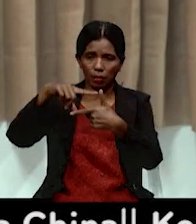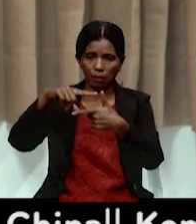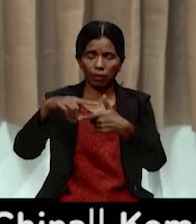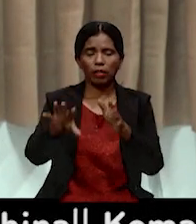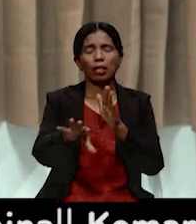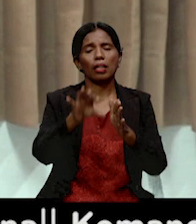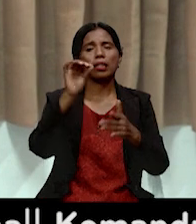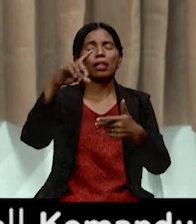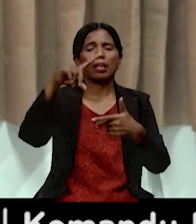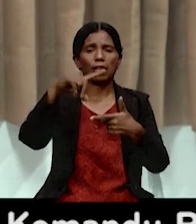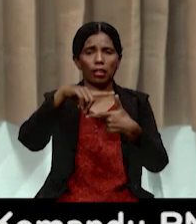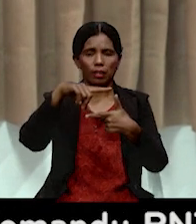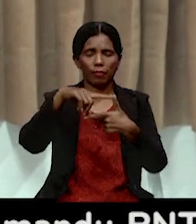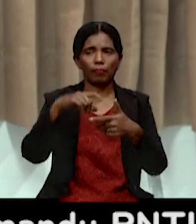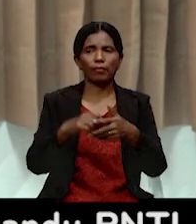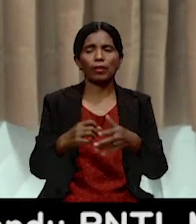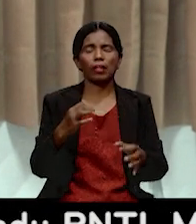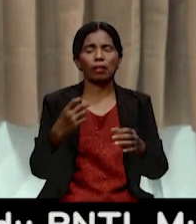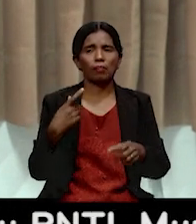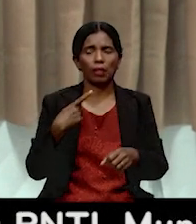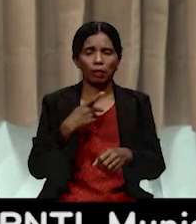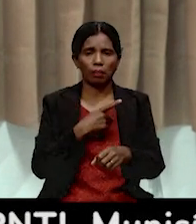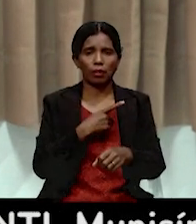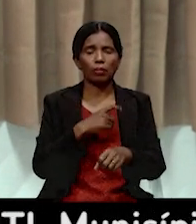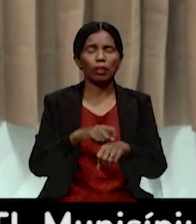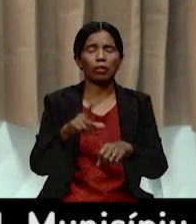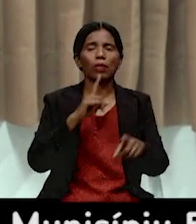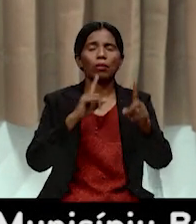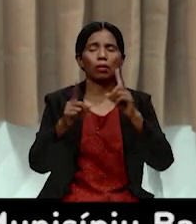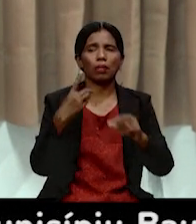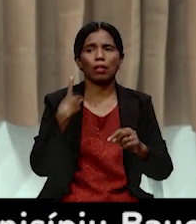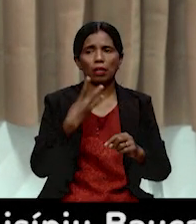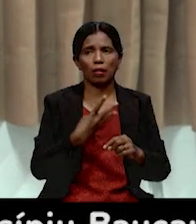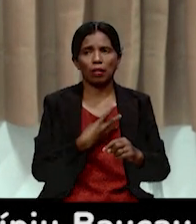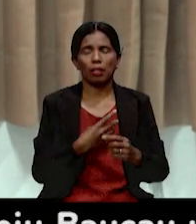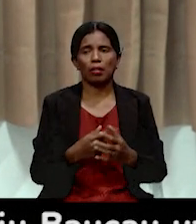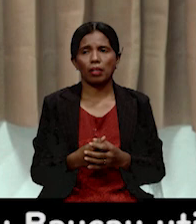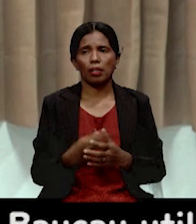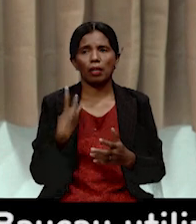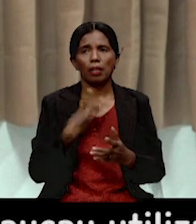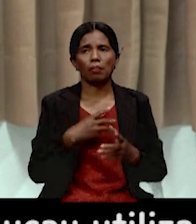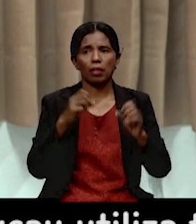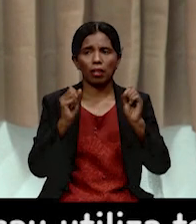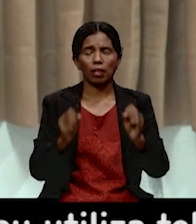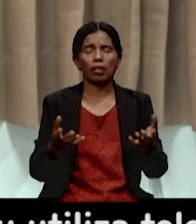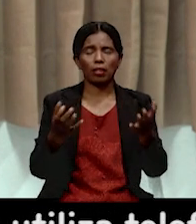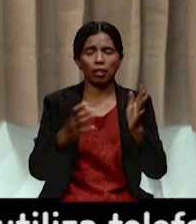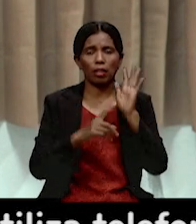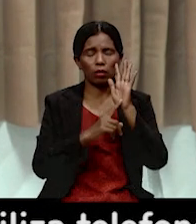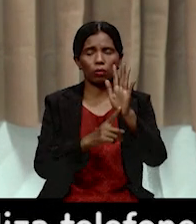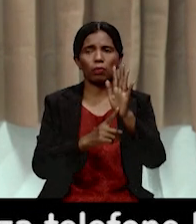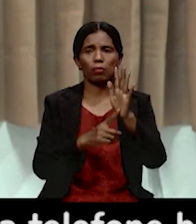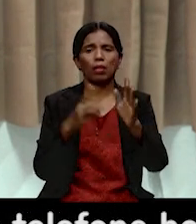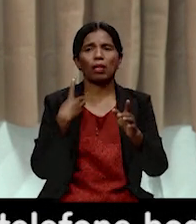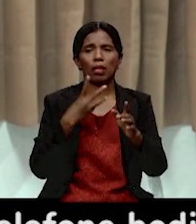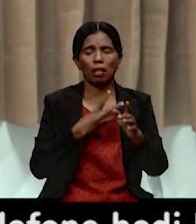mai zek seia parlamento kestiona ami Teknikalnya kami akan rekam kia perawas rumah. Turu pak, kami kata kia